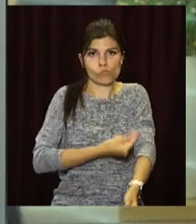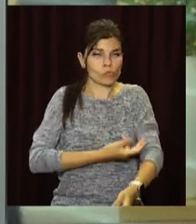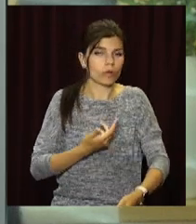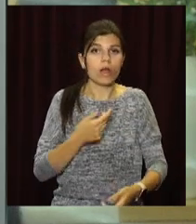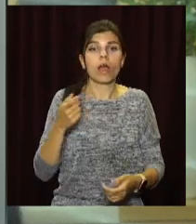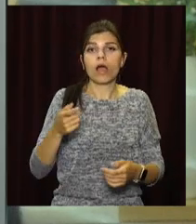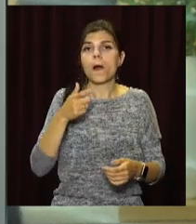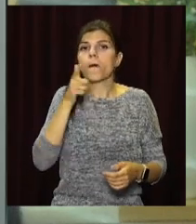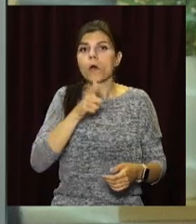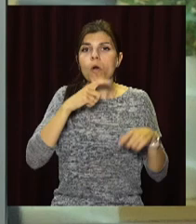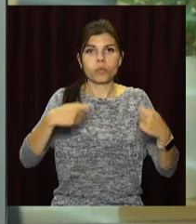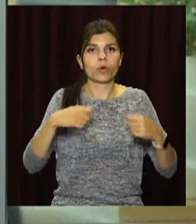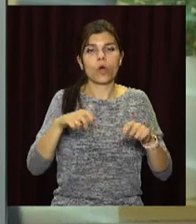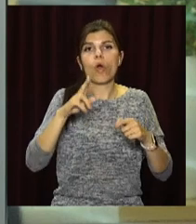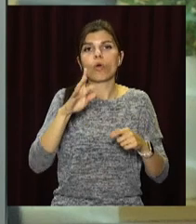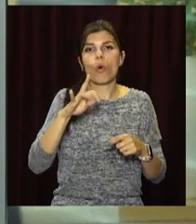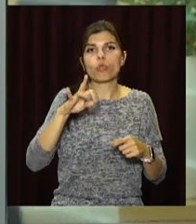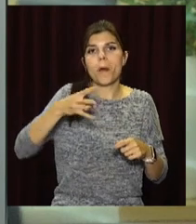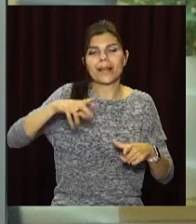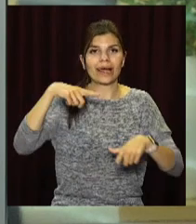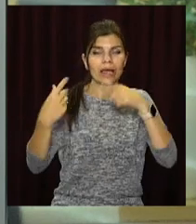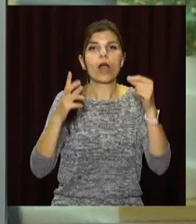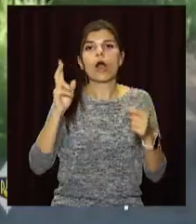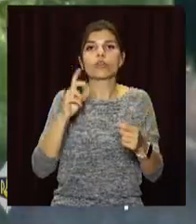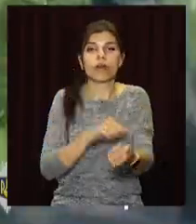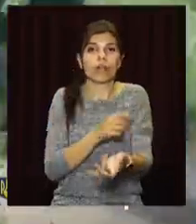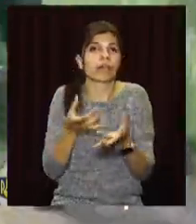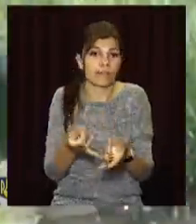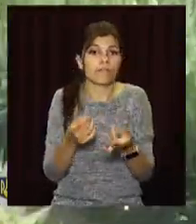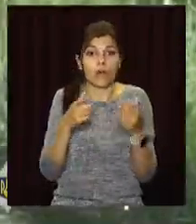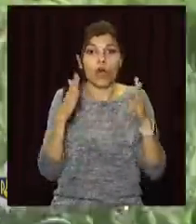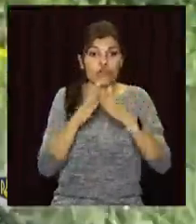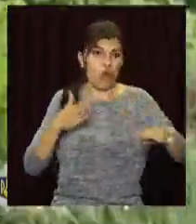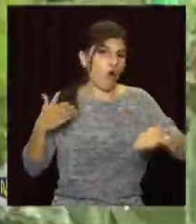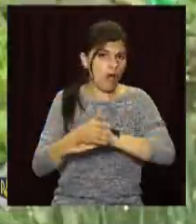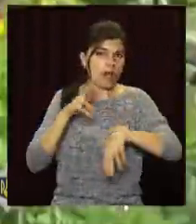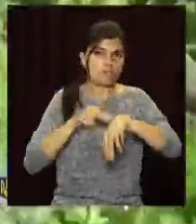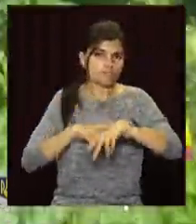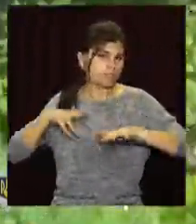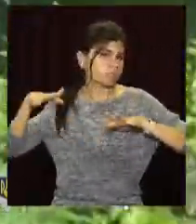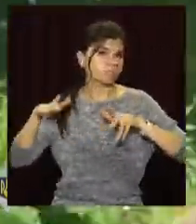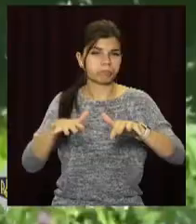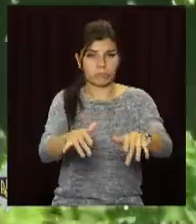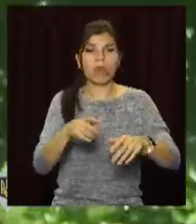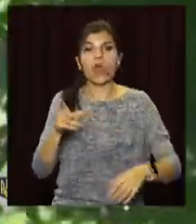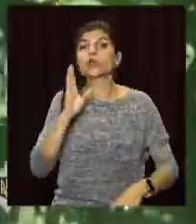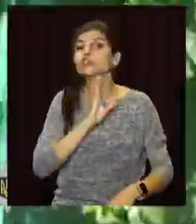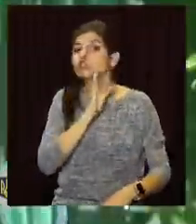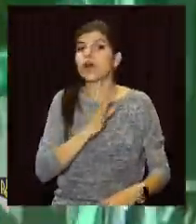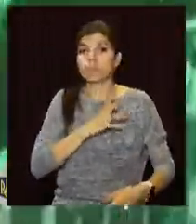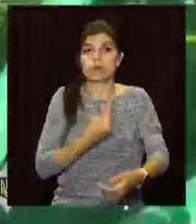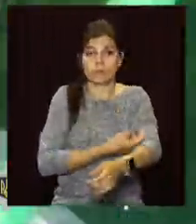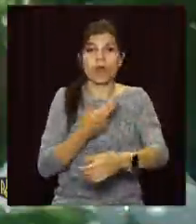Вирощував коноплі і продавав наркозалежним. Під час обшуків оселя чоловіка якраз перебувала жінка, яка мала при собі шприци